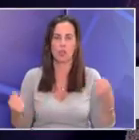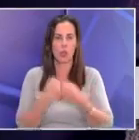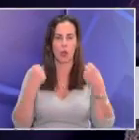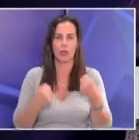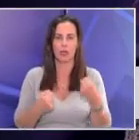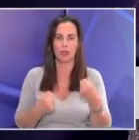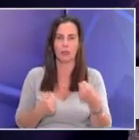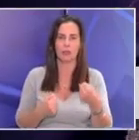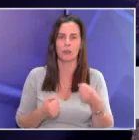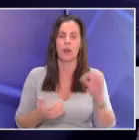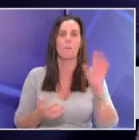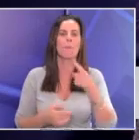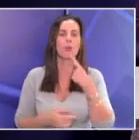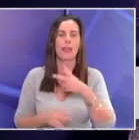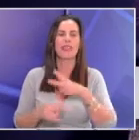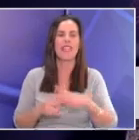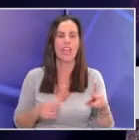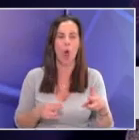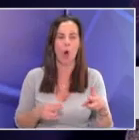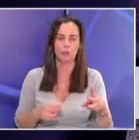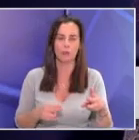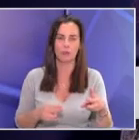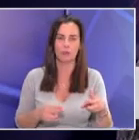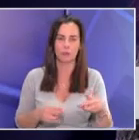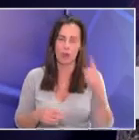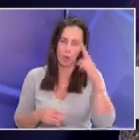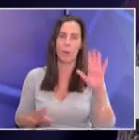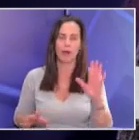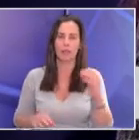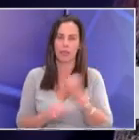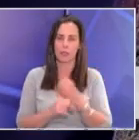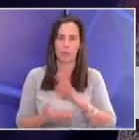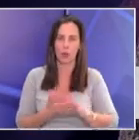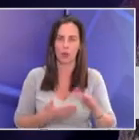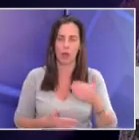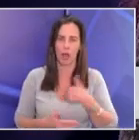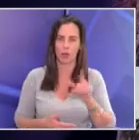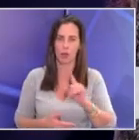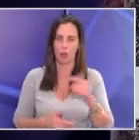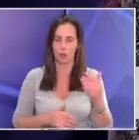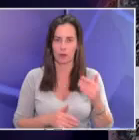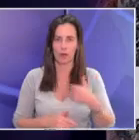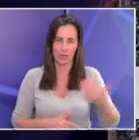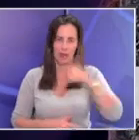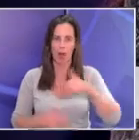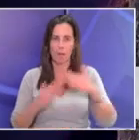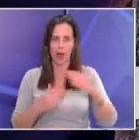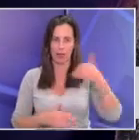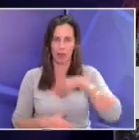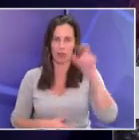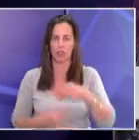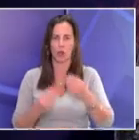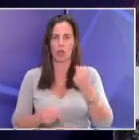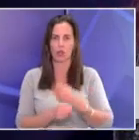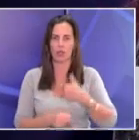בחוק. מדובר נטו על... את יודעת מה? נעשה את זה הכי פשוט. אני לא אכניס אליי בן אדם הביתה, ייתן